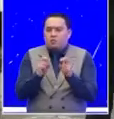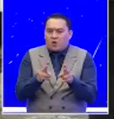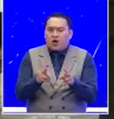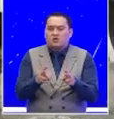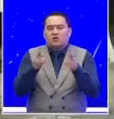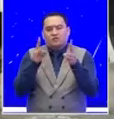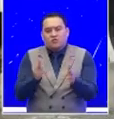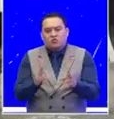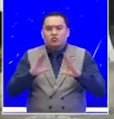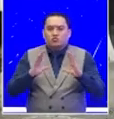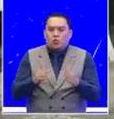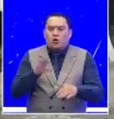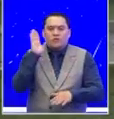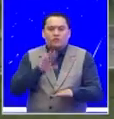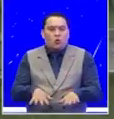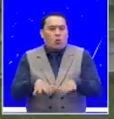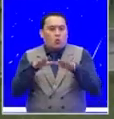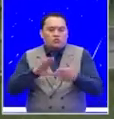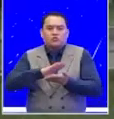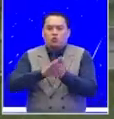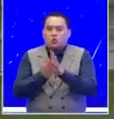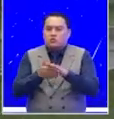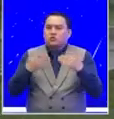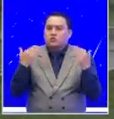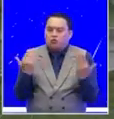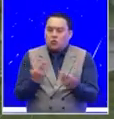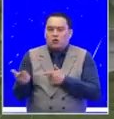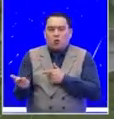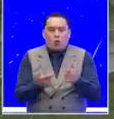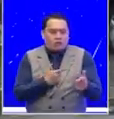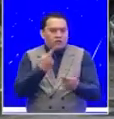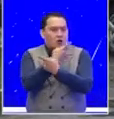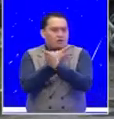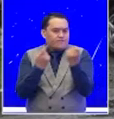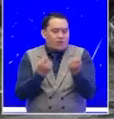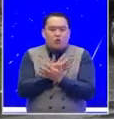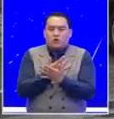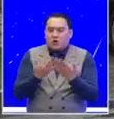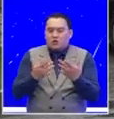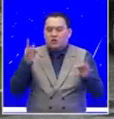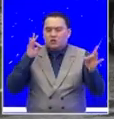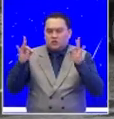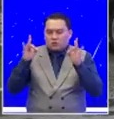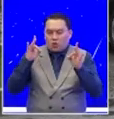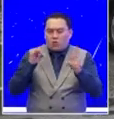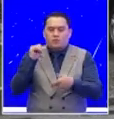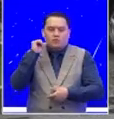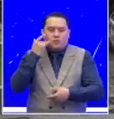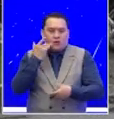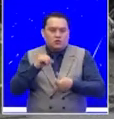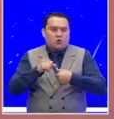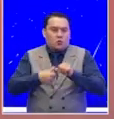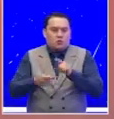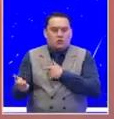риска возникновения паводковых проявлений. Об усложнении ситуации готовы оповестить граждан и многочисленные сирены, находящиеся в постоянной